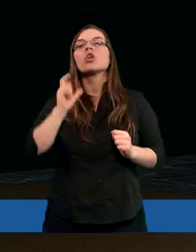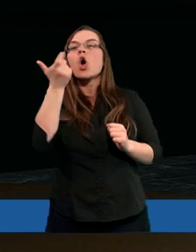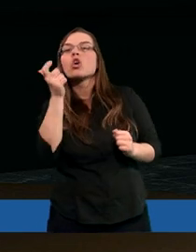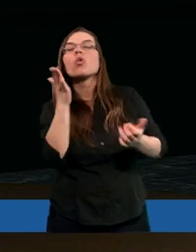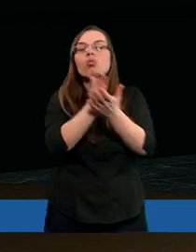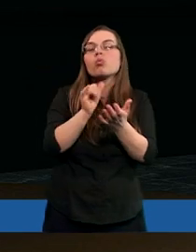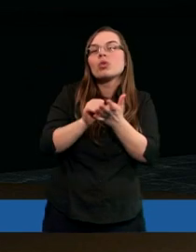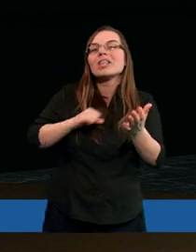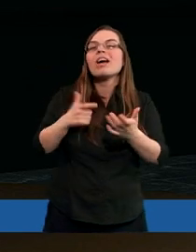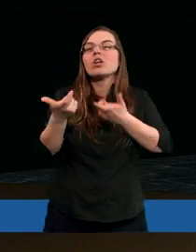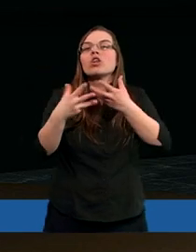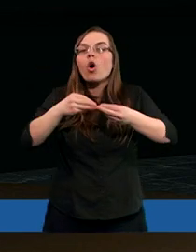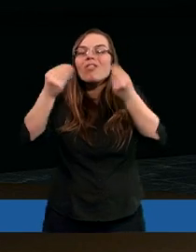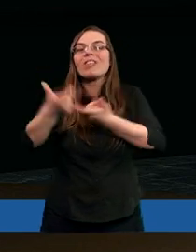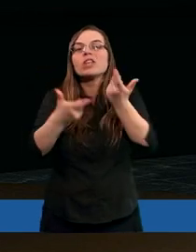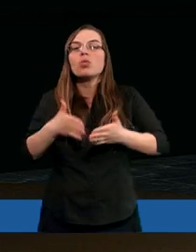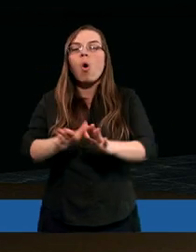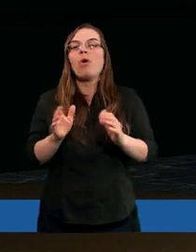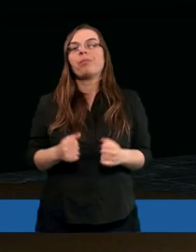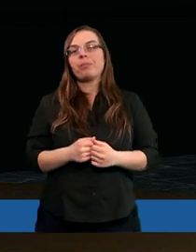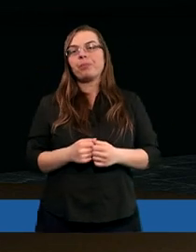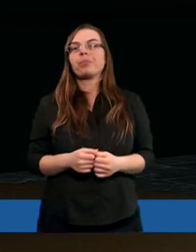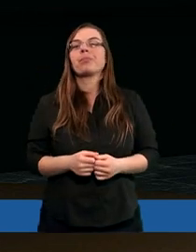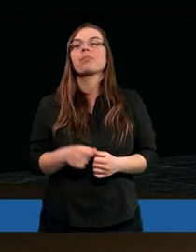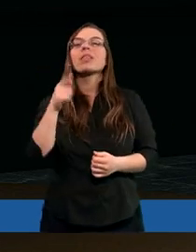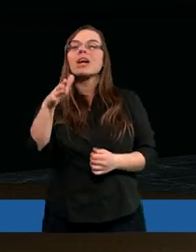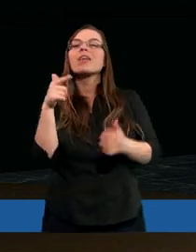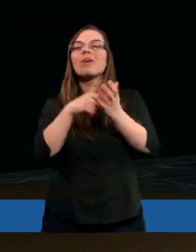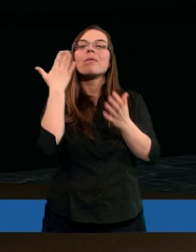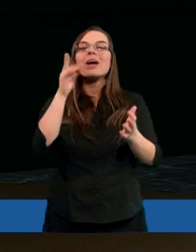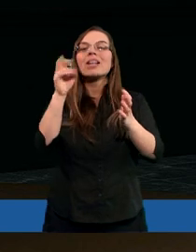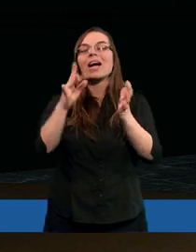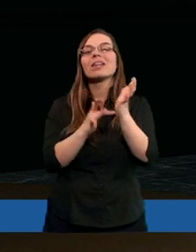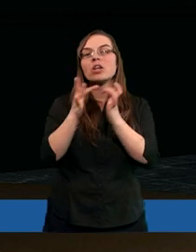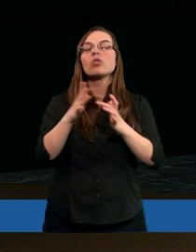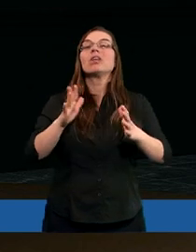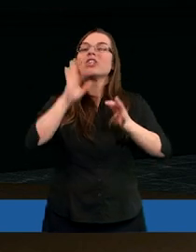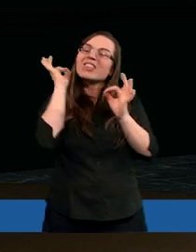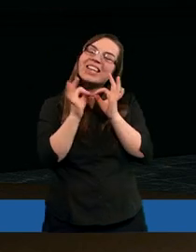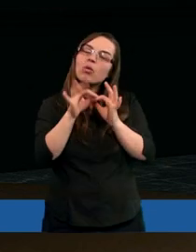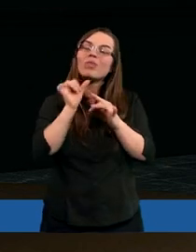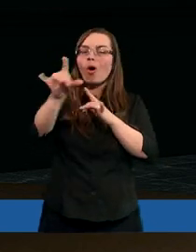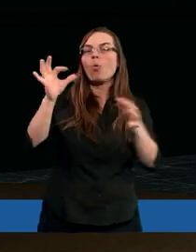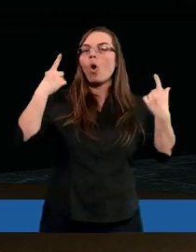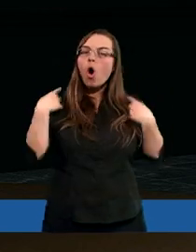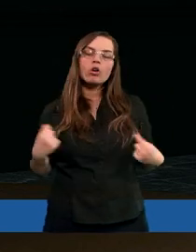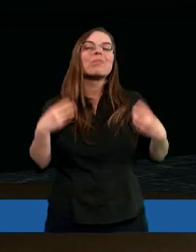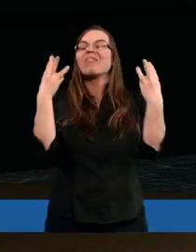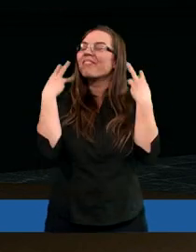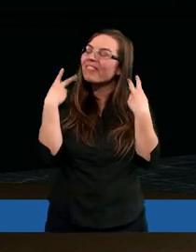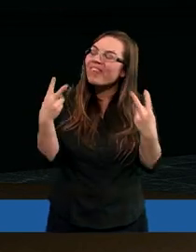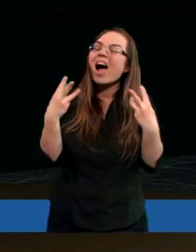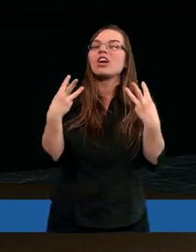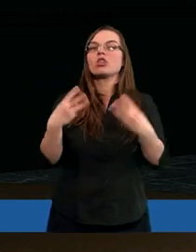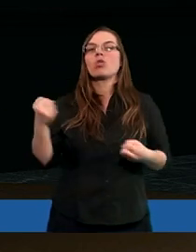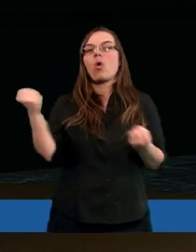coś, co już się rodziło, że naprawdę uważał Pana Jezusa tak szczególną osobę, tak ważną,